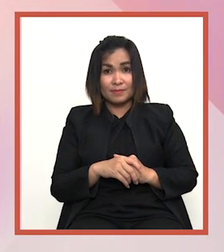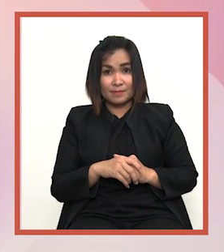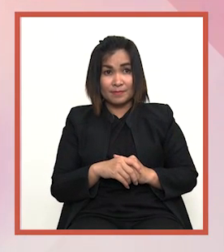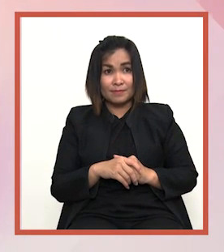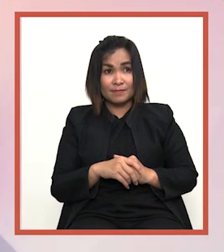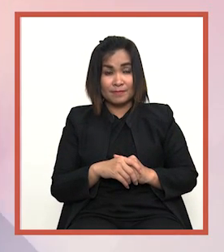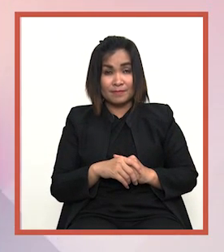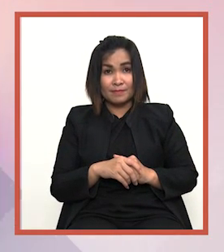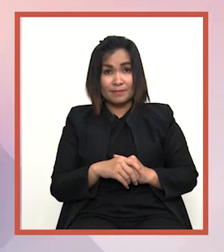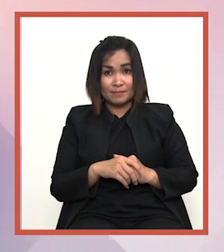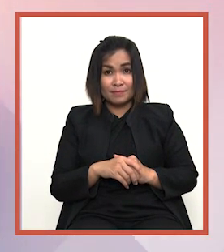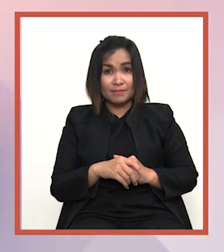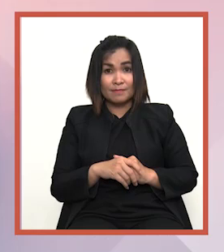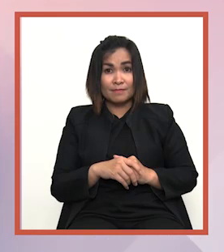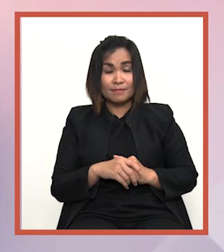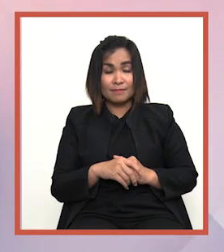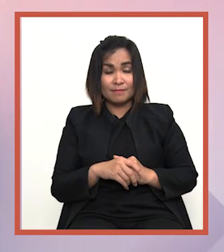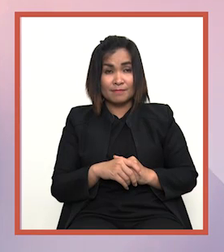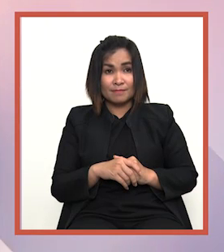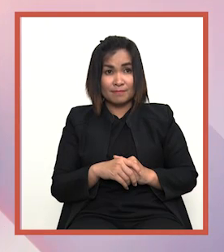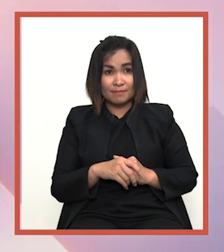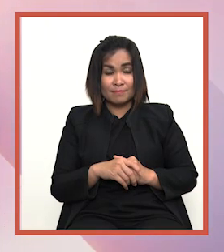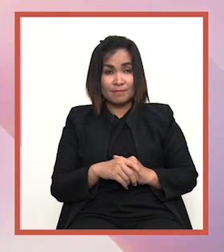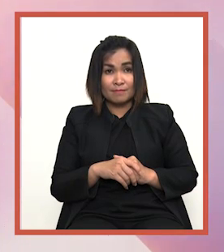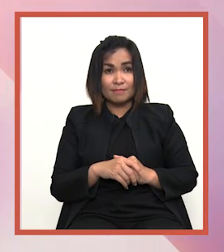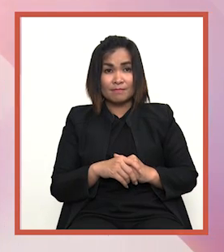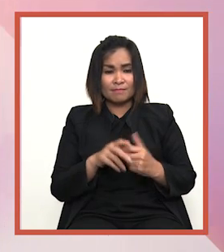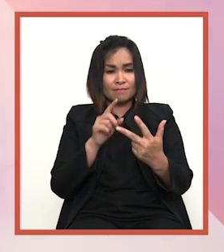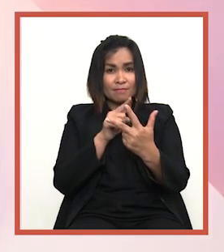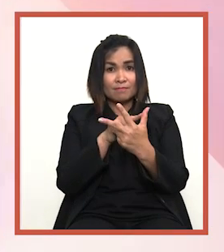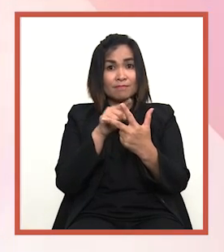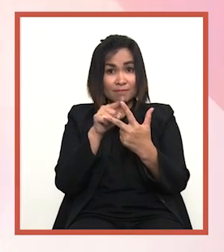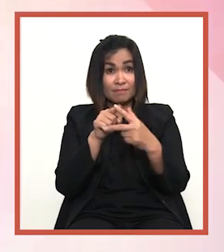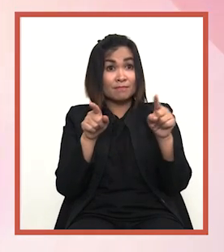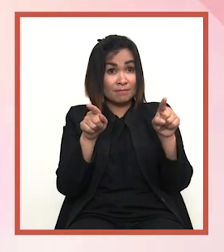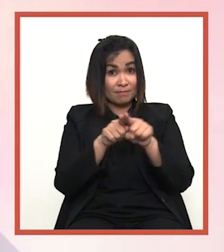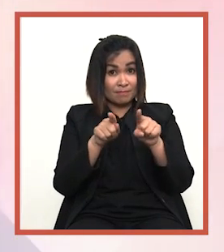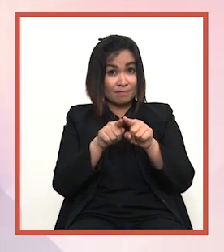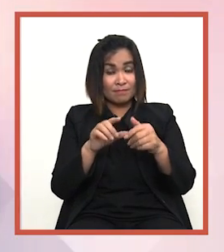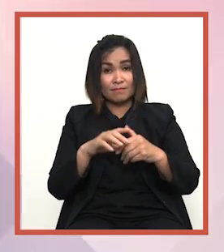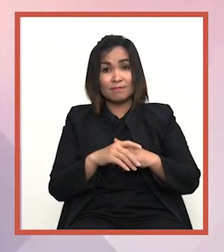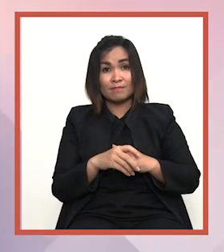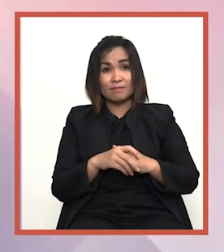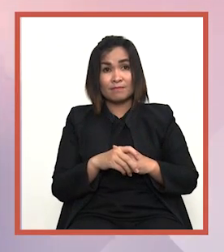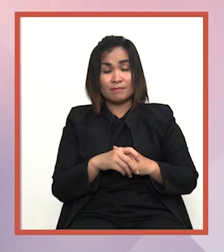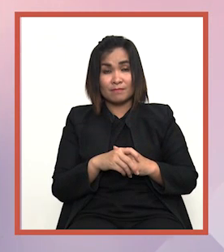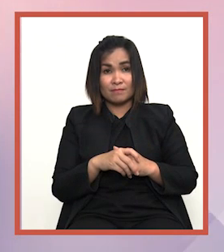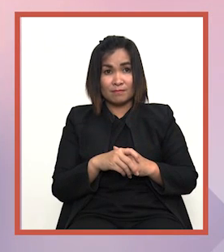ะออกไปทางด้านแนวนอนซ้ายมือนะครับลักษณะจะเหมือนกันทั้งในแบบงานสมบูรณ์และการทำงาน